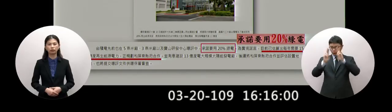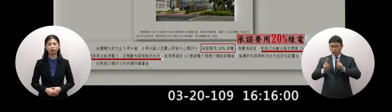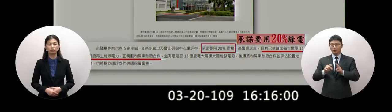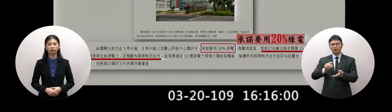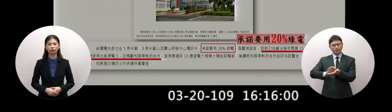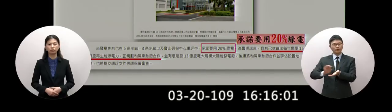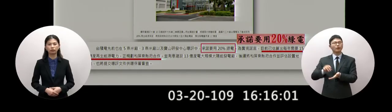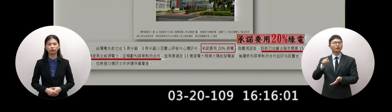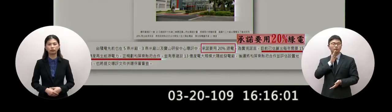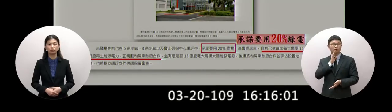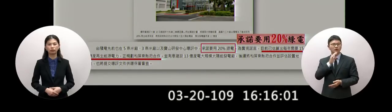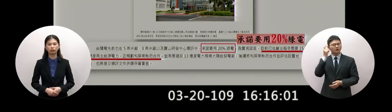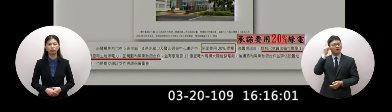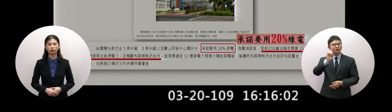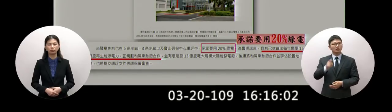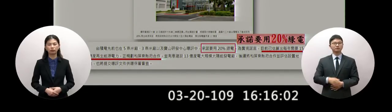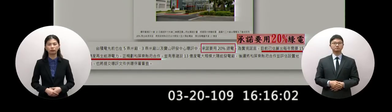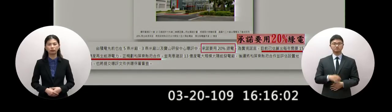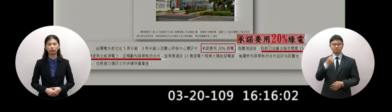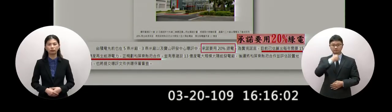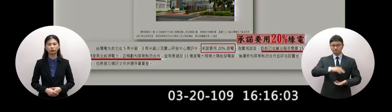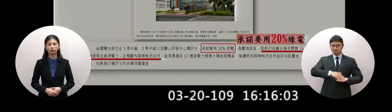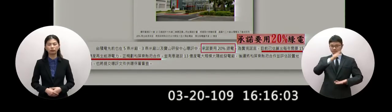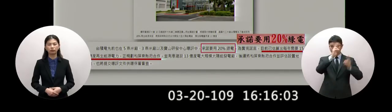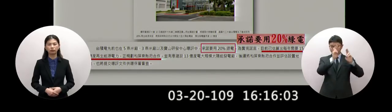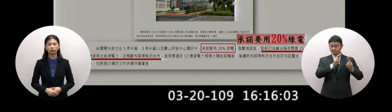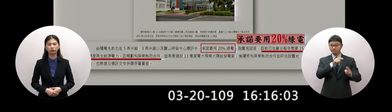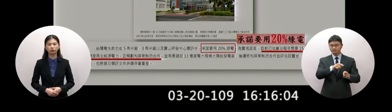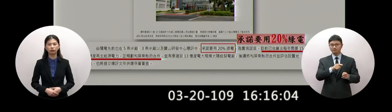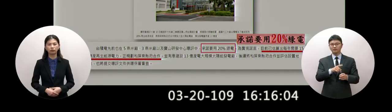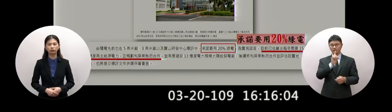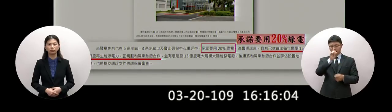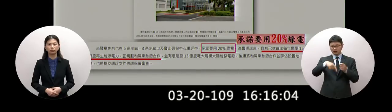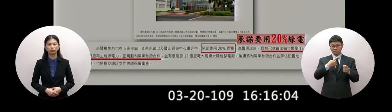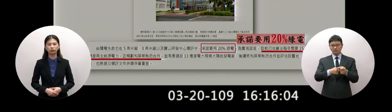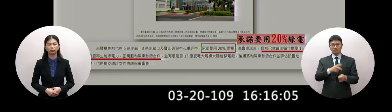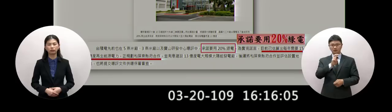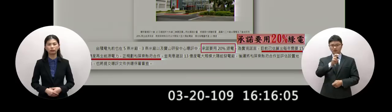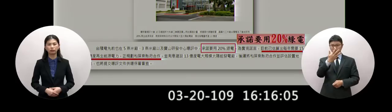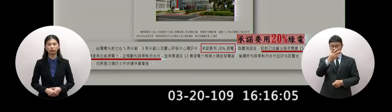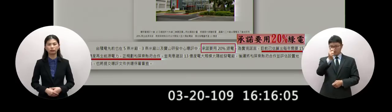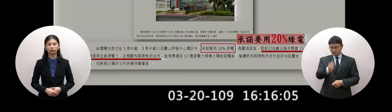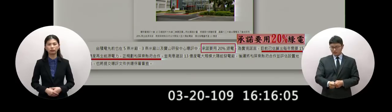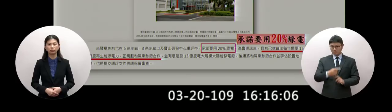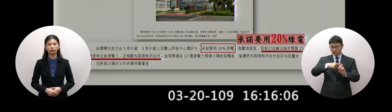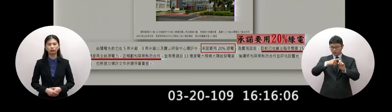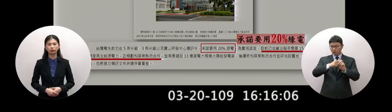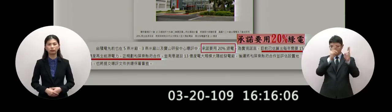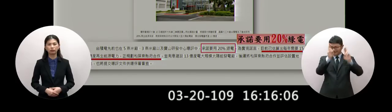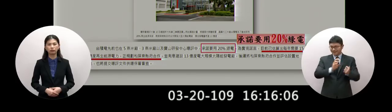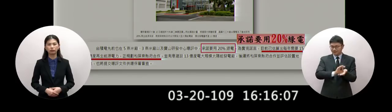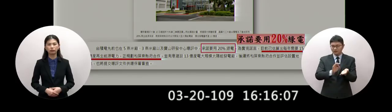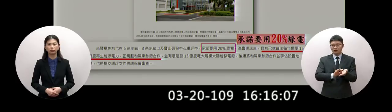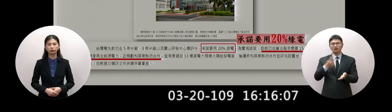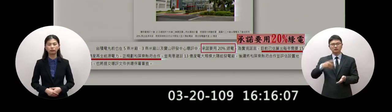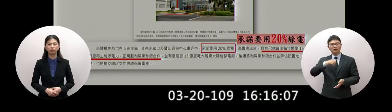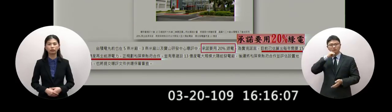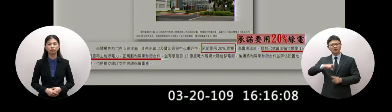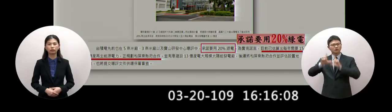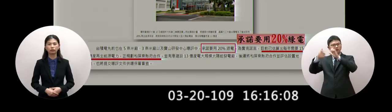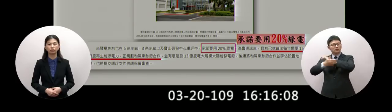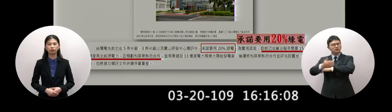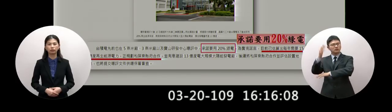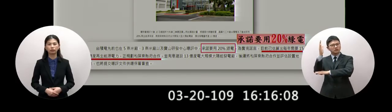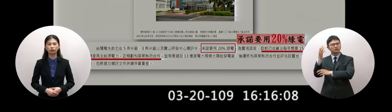是每一年台积电至少要用28亿度的绿电。而台积电跟屏东县政府